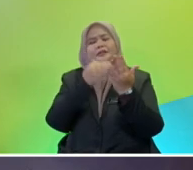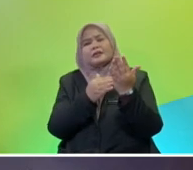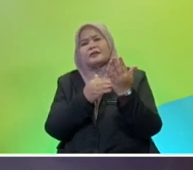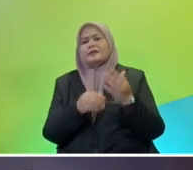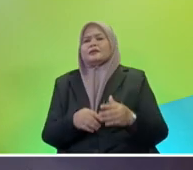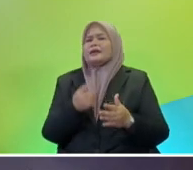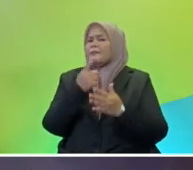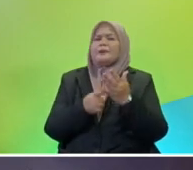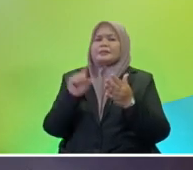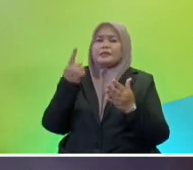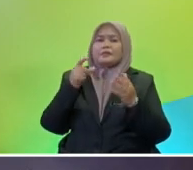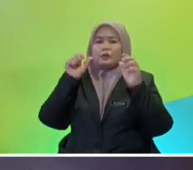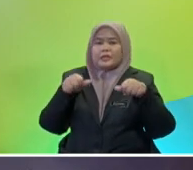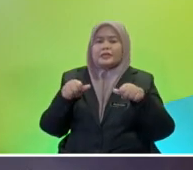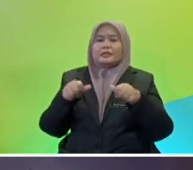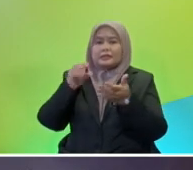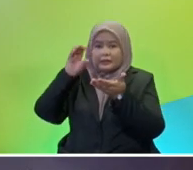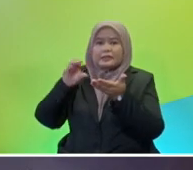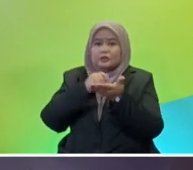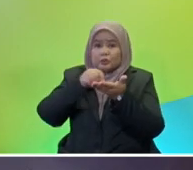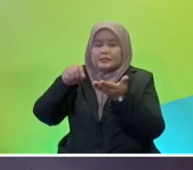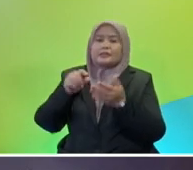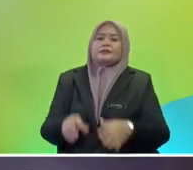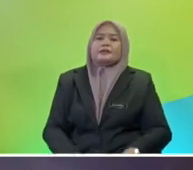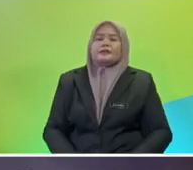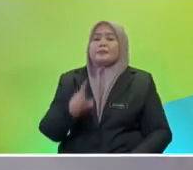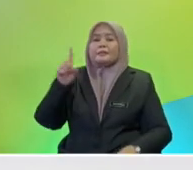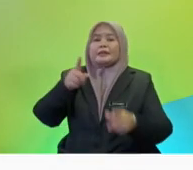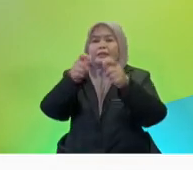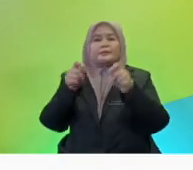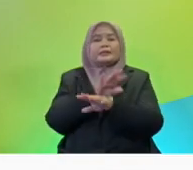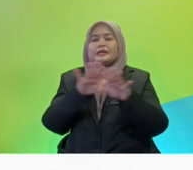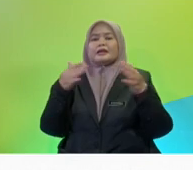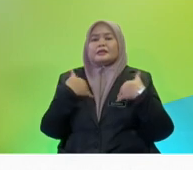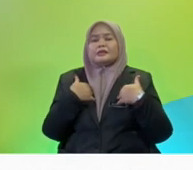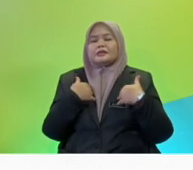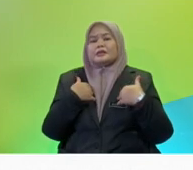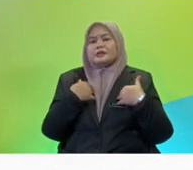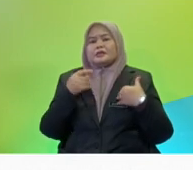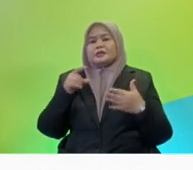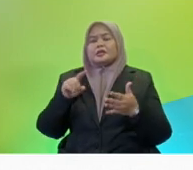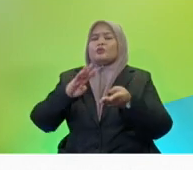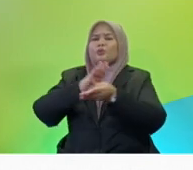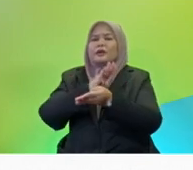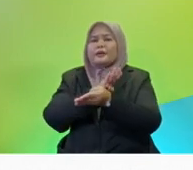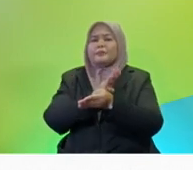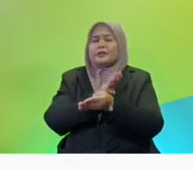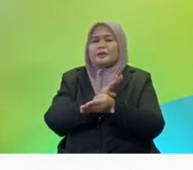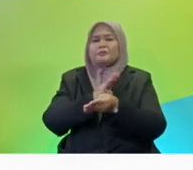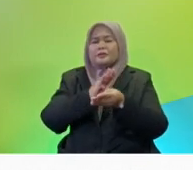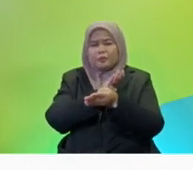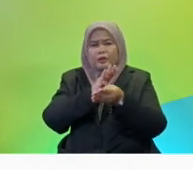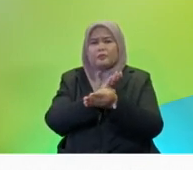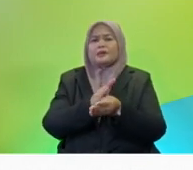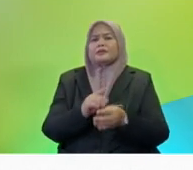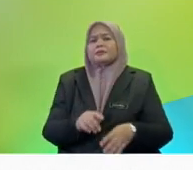template pelaporan ataupun pada tempatnya tidak adil sesuatu orang kata orang yang spesifik